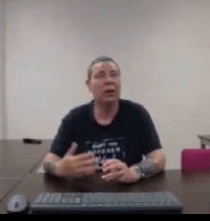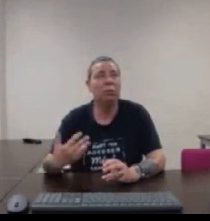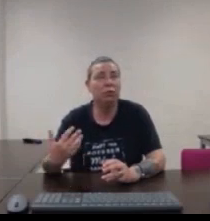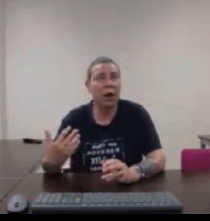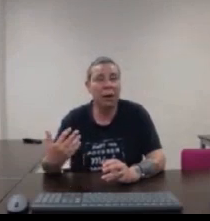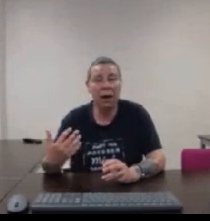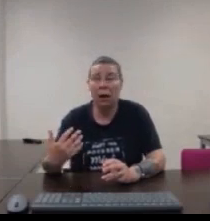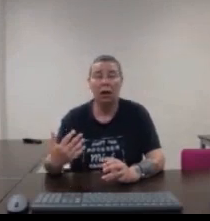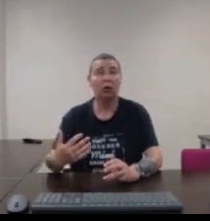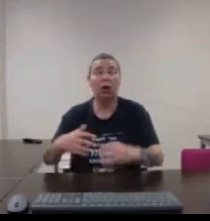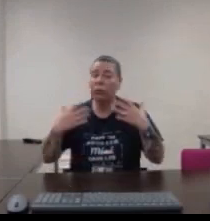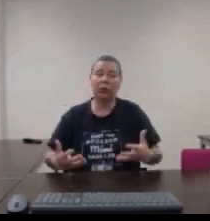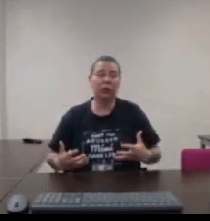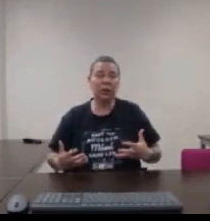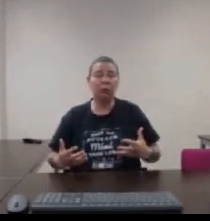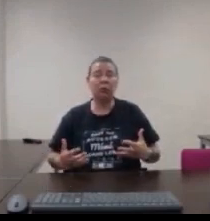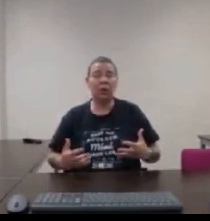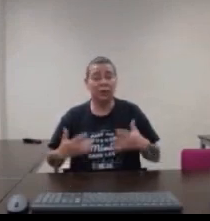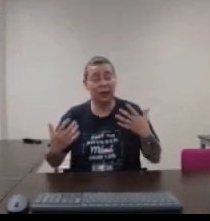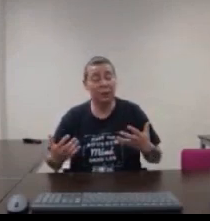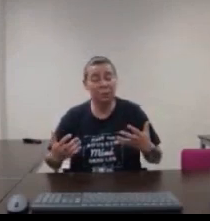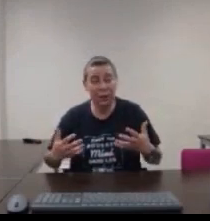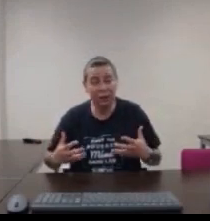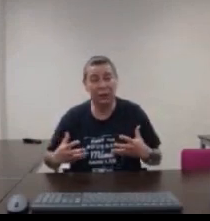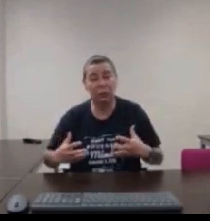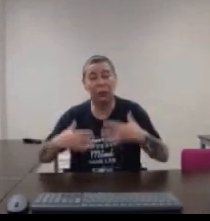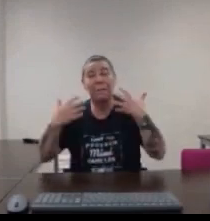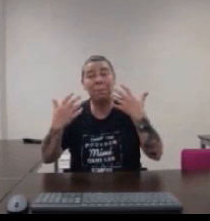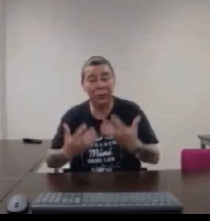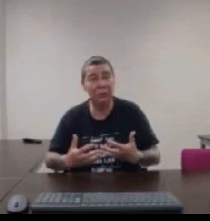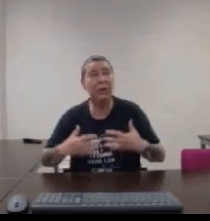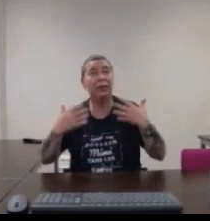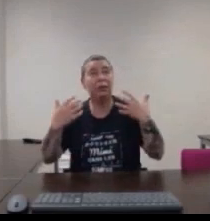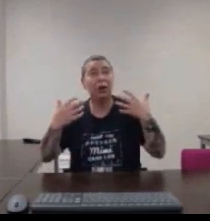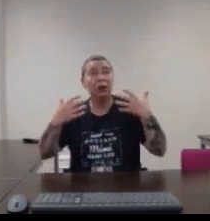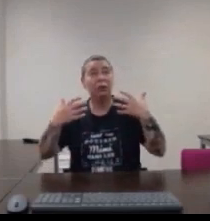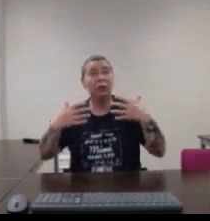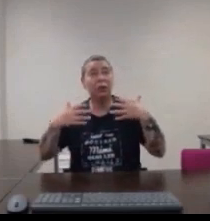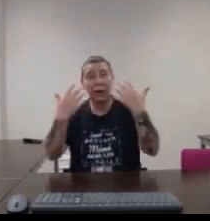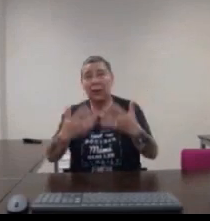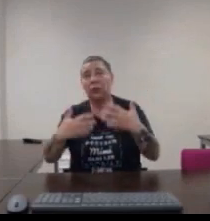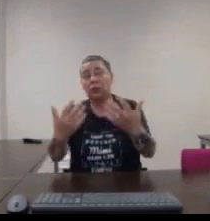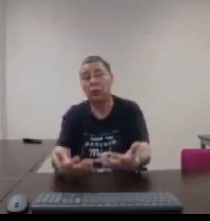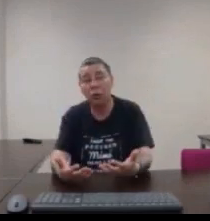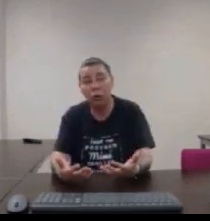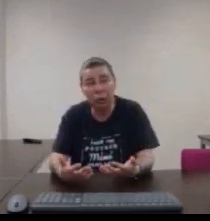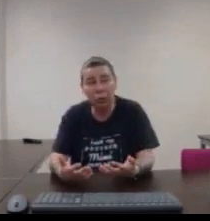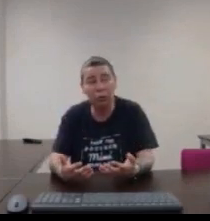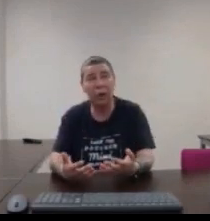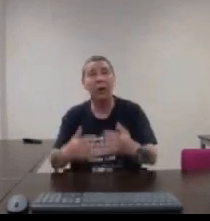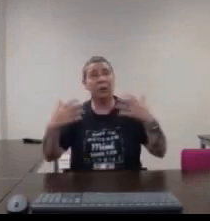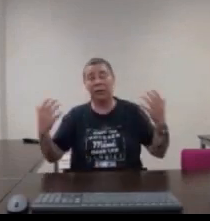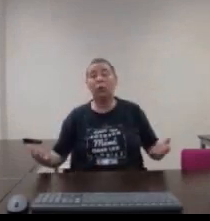avant, et de pouvoir, quand vous en ressentez le besoin, et c'est ça qui est bien, c'est quand on a la possibilité de faire les choses quand on en